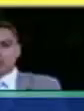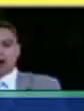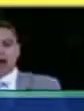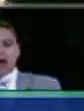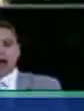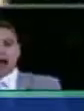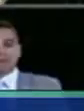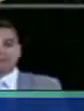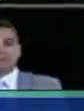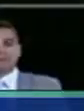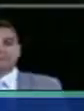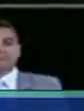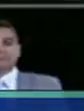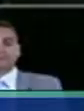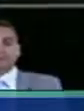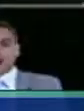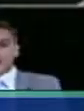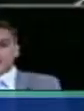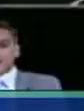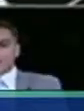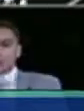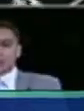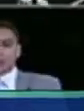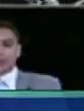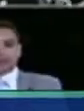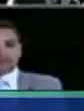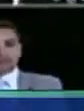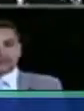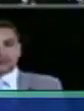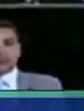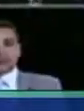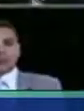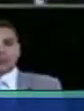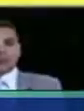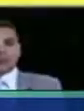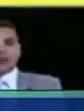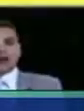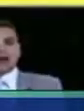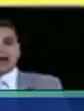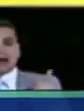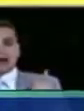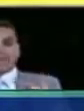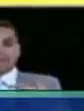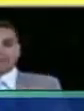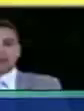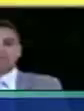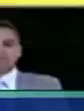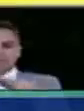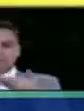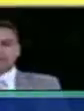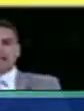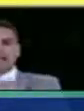غلاء الاسعار، ان احنا نبقى موجودين ونلف على البيوت كلها ونخفف على الناس